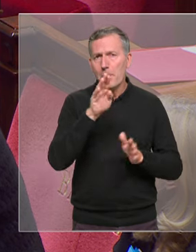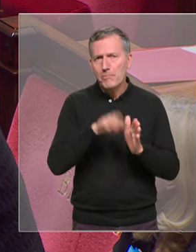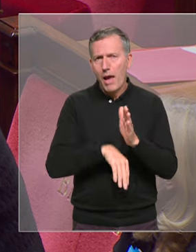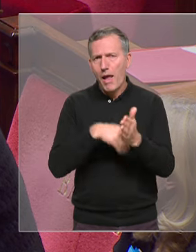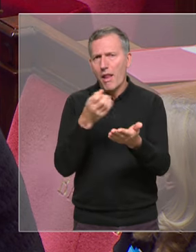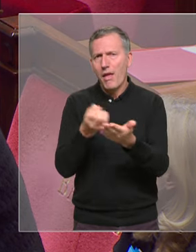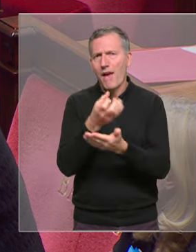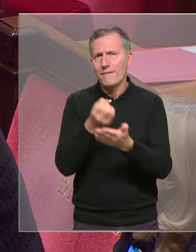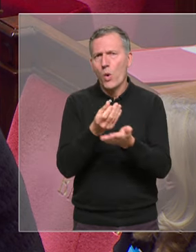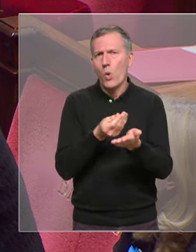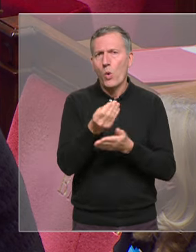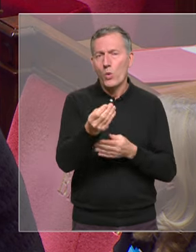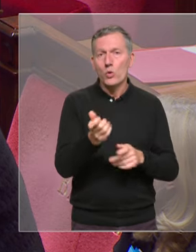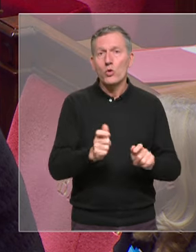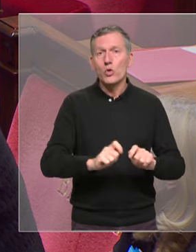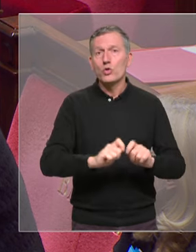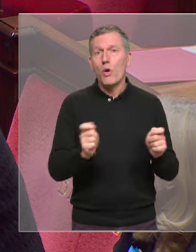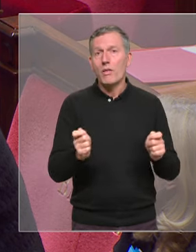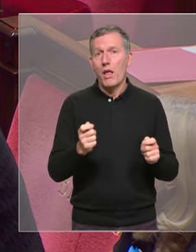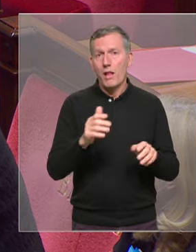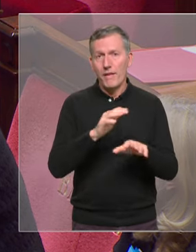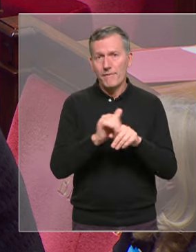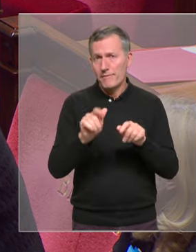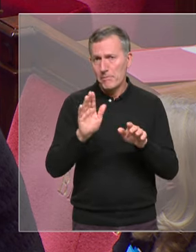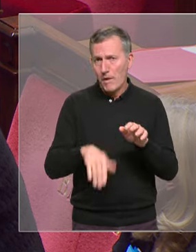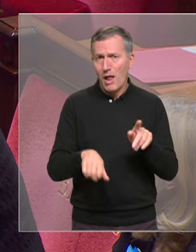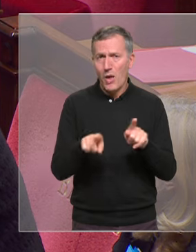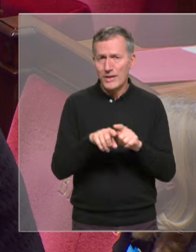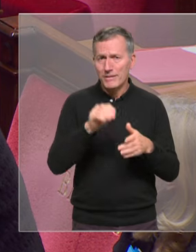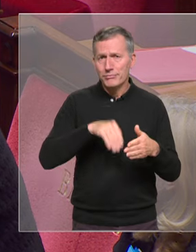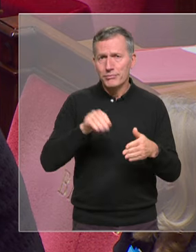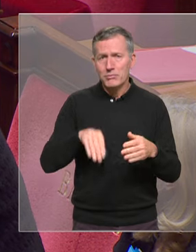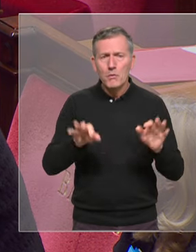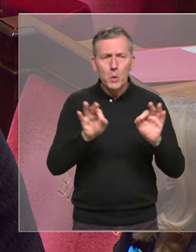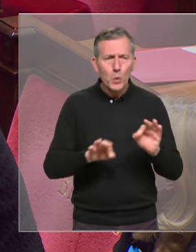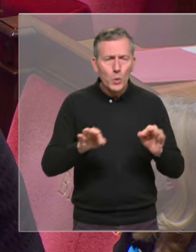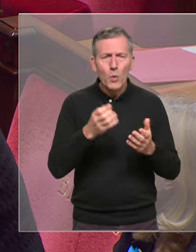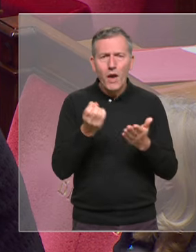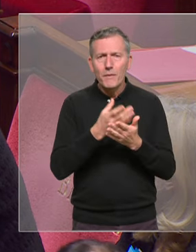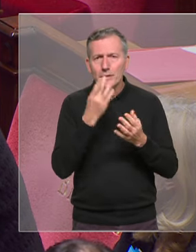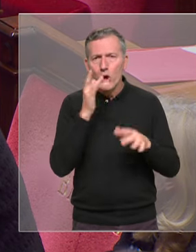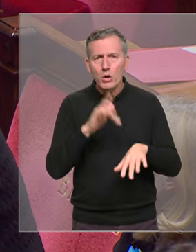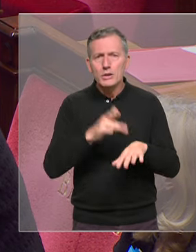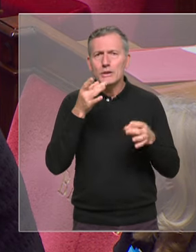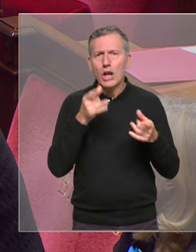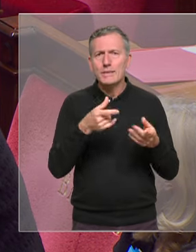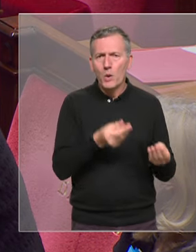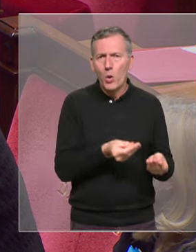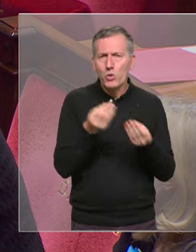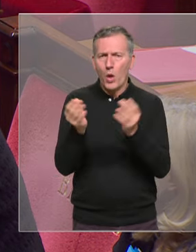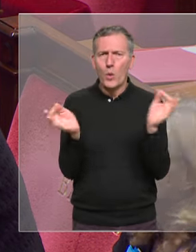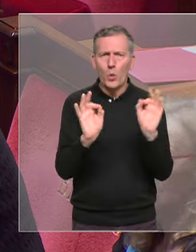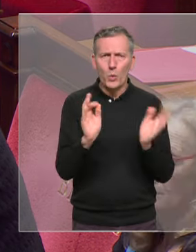renseigné. Le journal qui l'a fait l'était tout autant. Il n'est en aucun cas question que des données sensibles soient transmises à qui que ce soit.